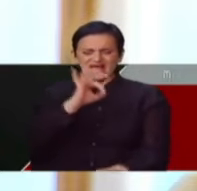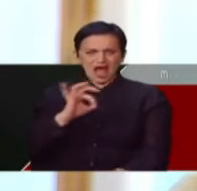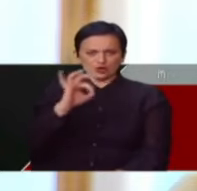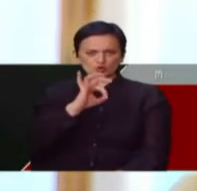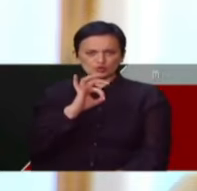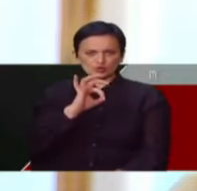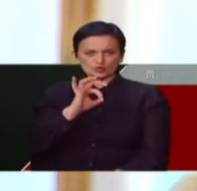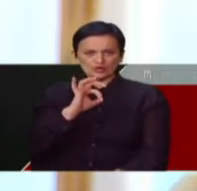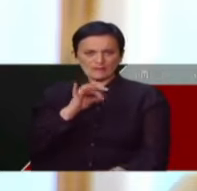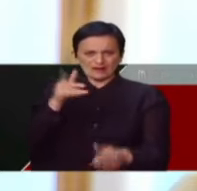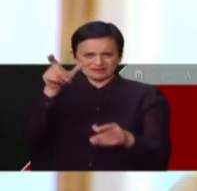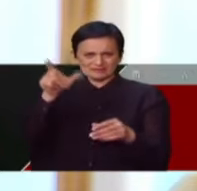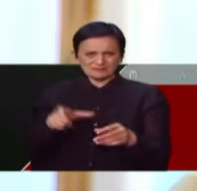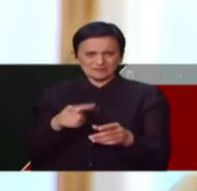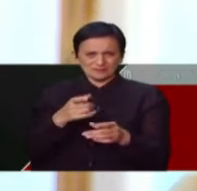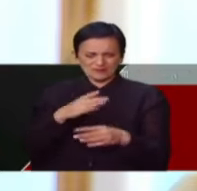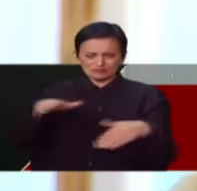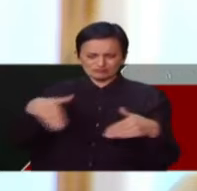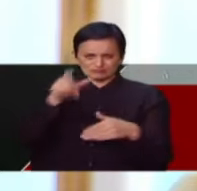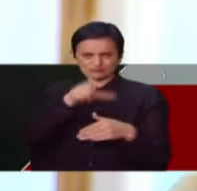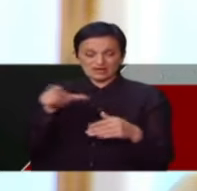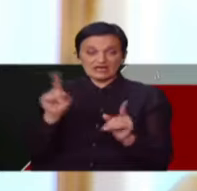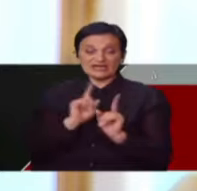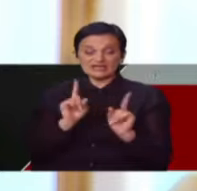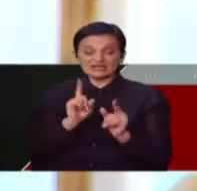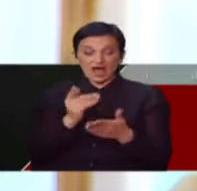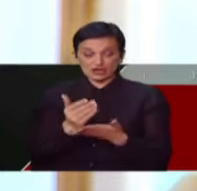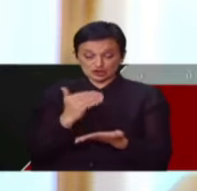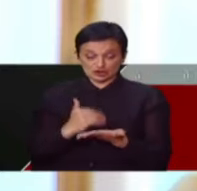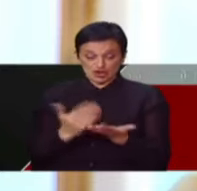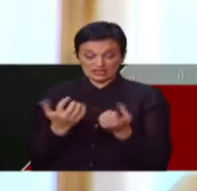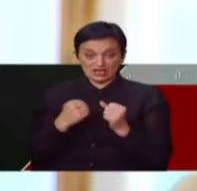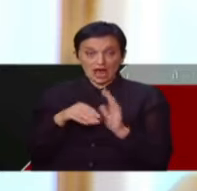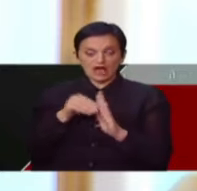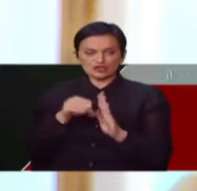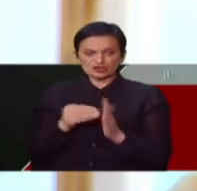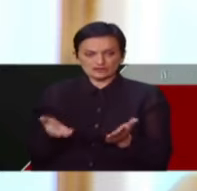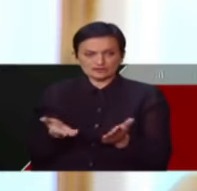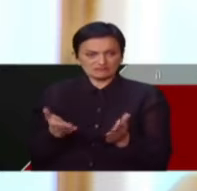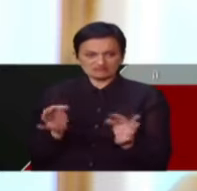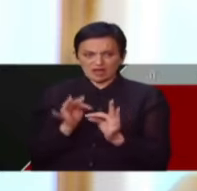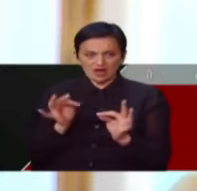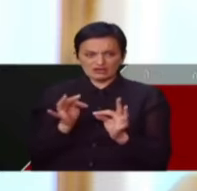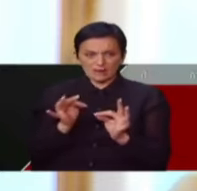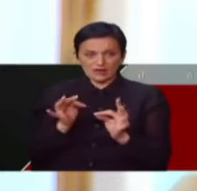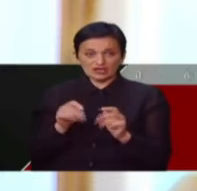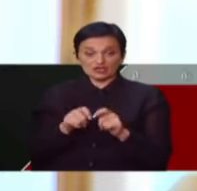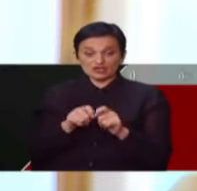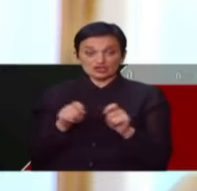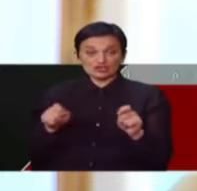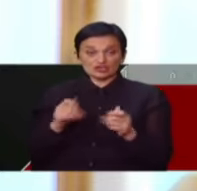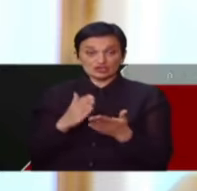განულებულებისგან, ხელმოცარულებისგან რა შედეგი უნდა მიიღონ არჩევნებზე? არაფერი. შექმნილი